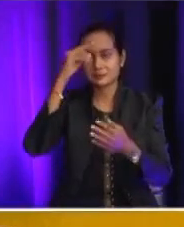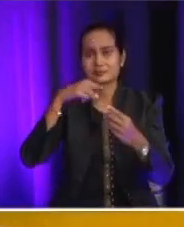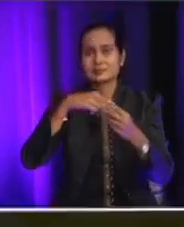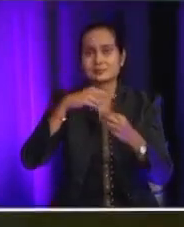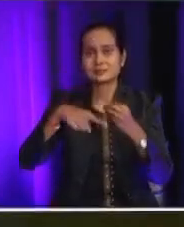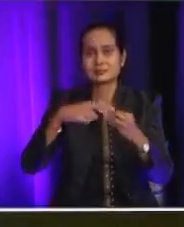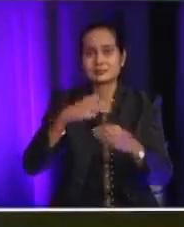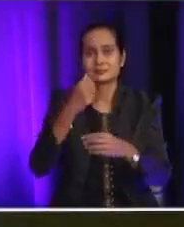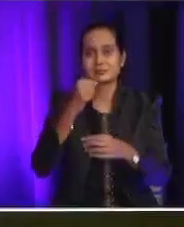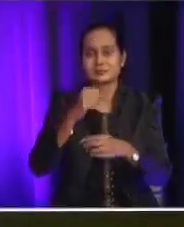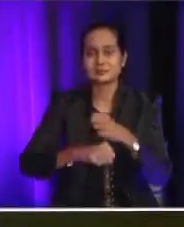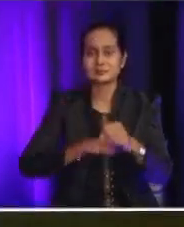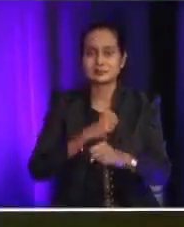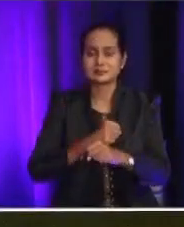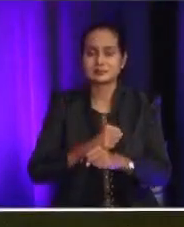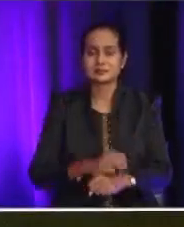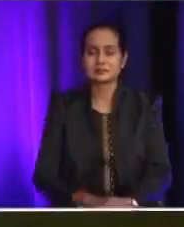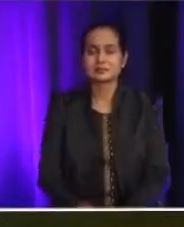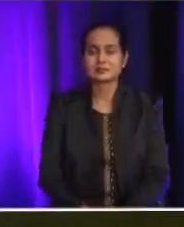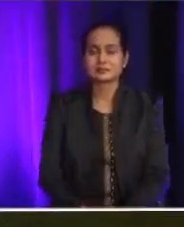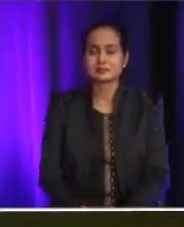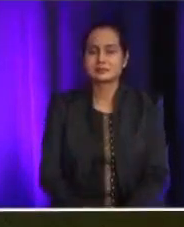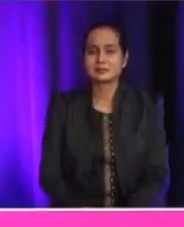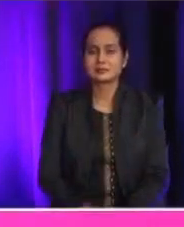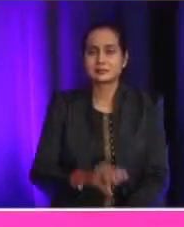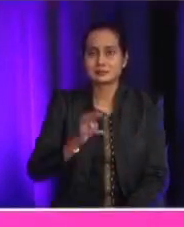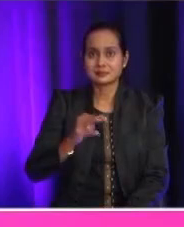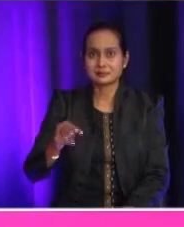ya? Mungkin ada beberapa. Sini, cikgu. Okey, silakan.